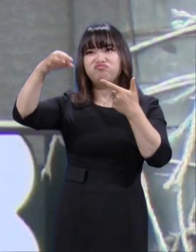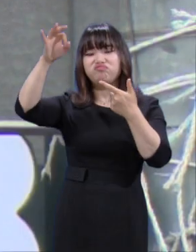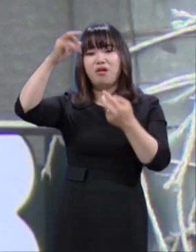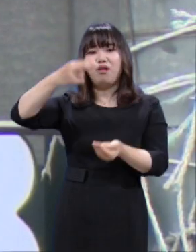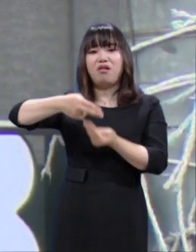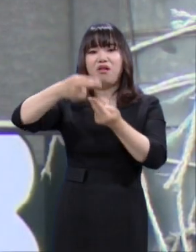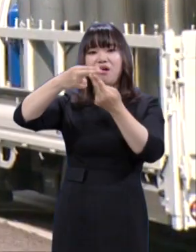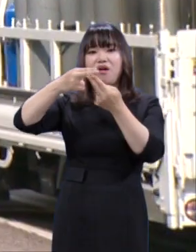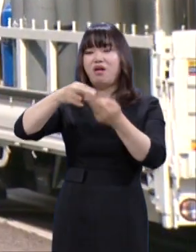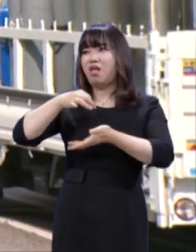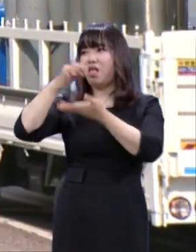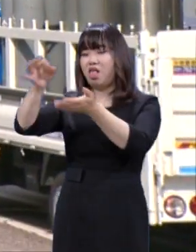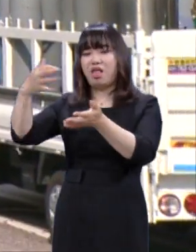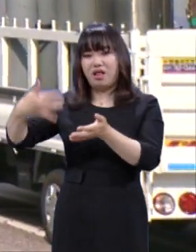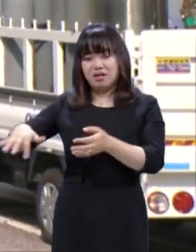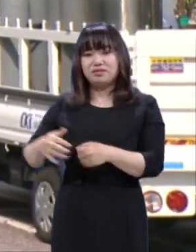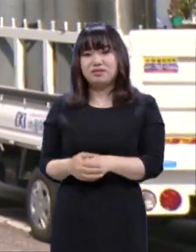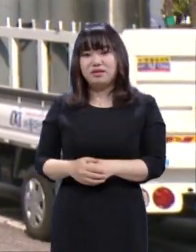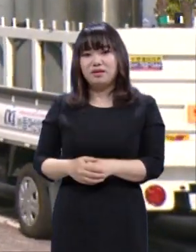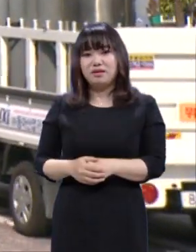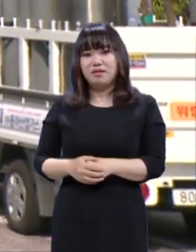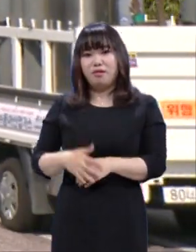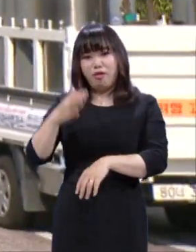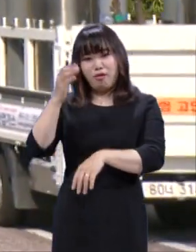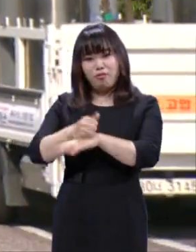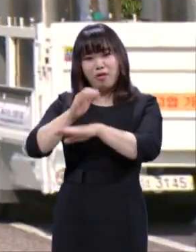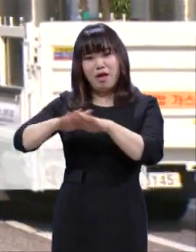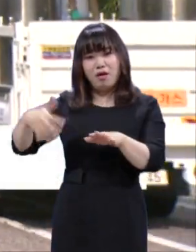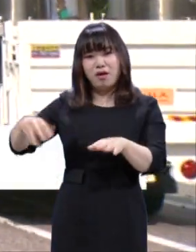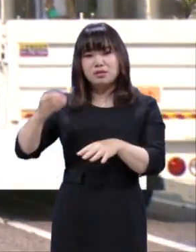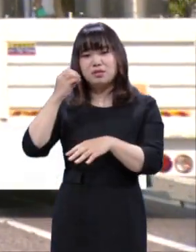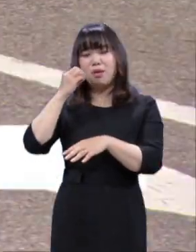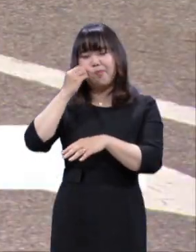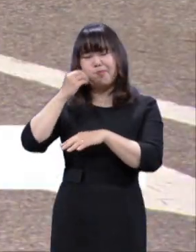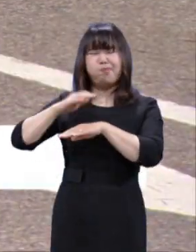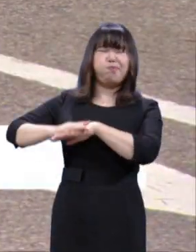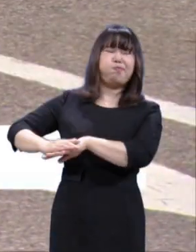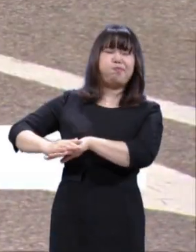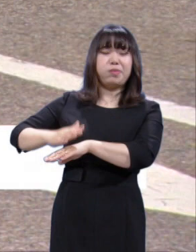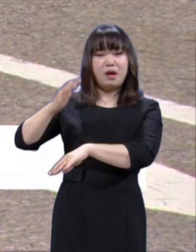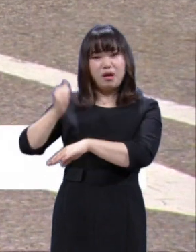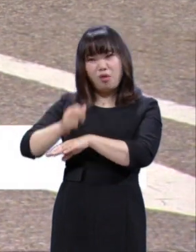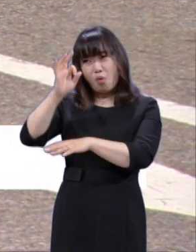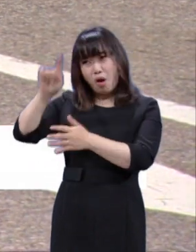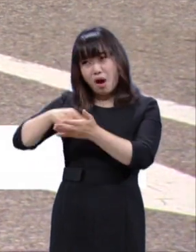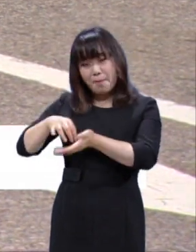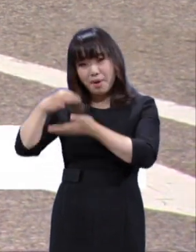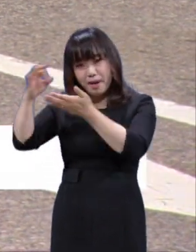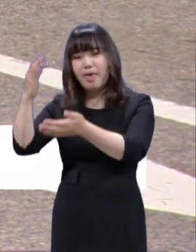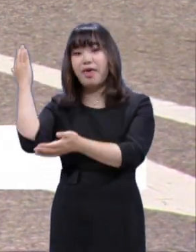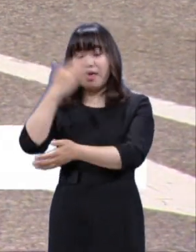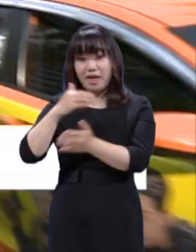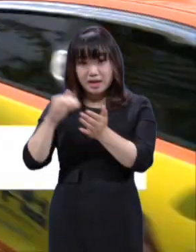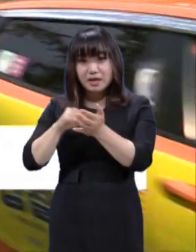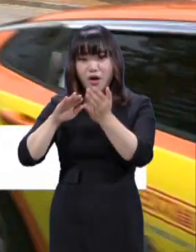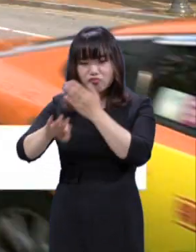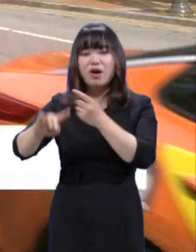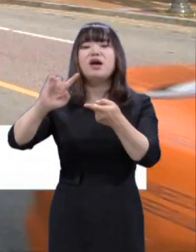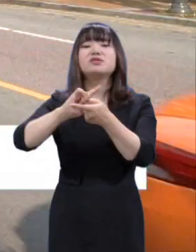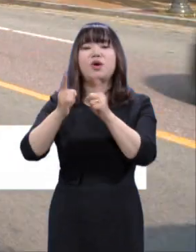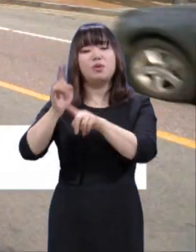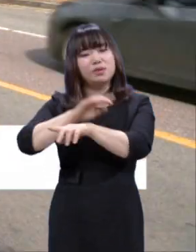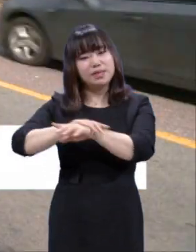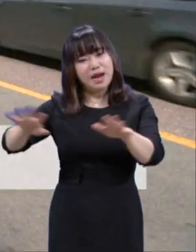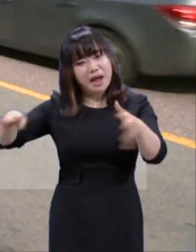상태입니다. 동대문구의 해묵은 사안에 대해 두 후보는 변상금 지급을 완료하고 상생 방안을